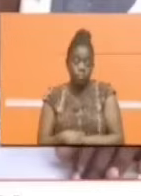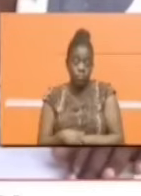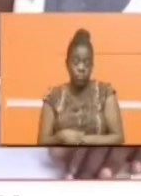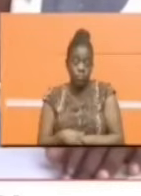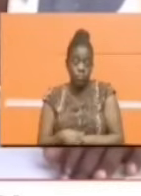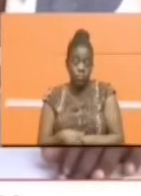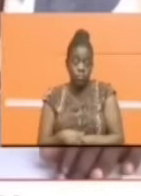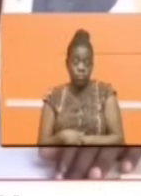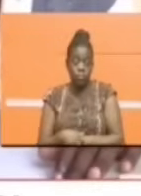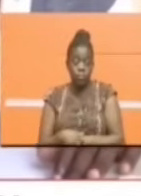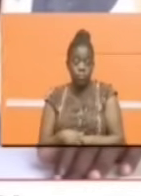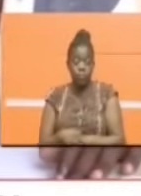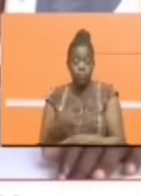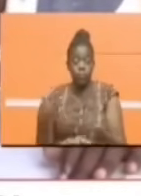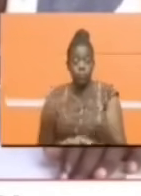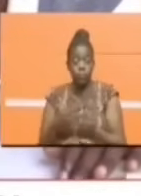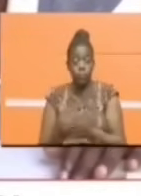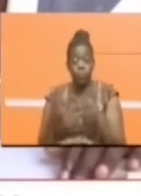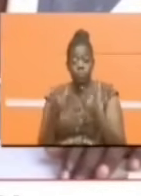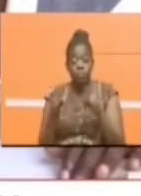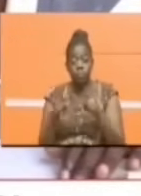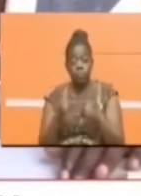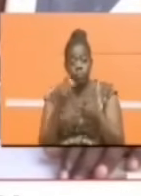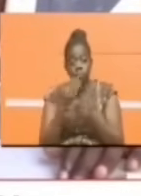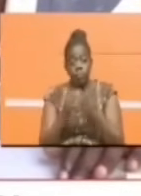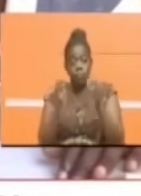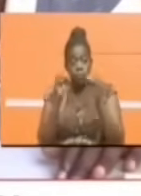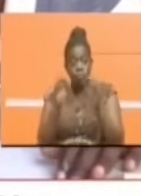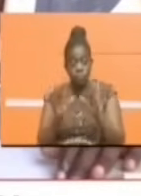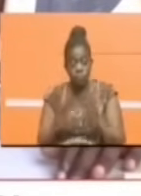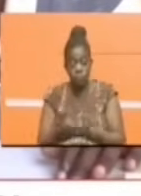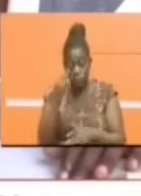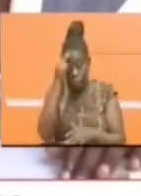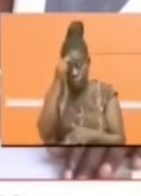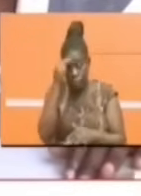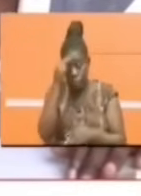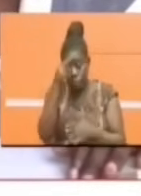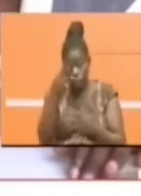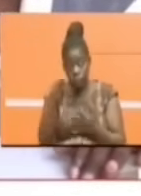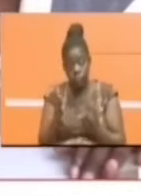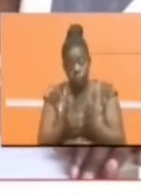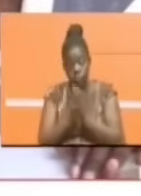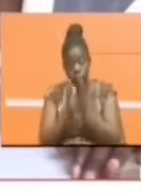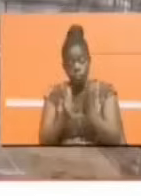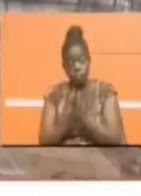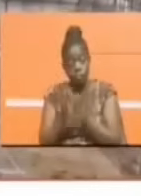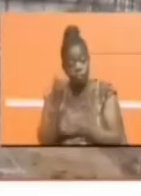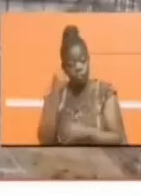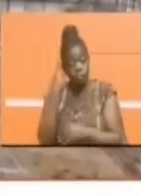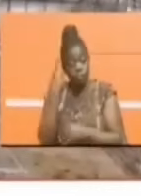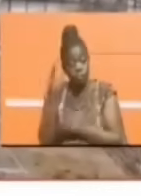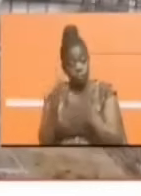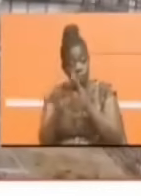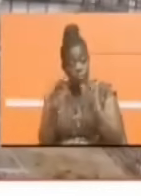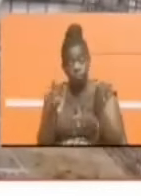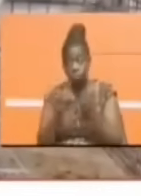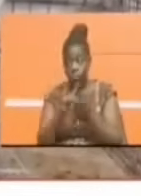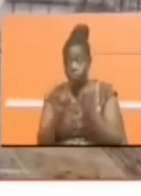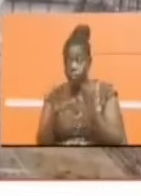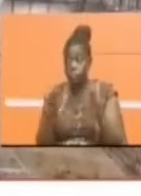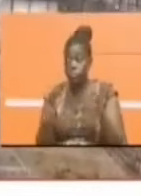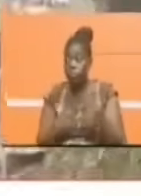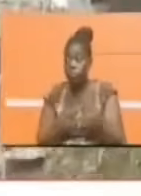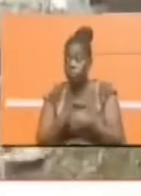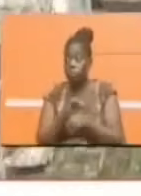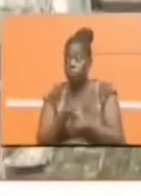competence based. Bukyansomesa eno etongozebwa kigambwa nti abamu ku basomesa n'abayizi babadde tebannaginnyonnyoka bulungi naddala mu ngeri projekiti zino gye